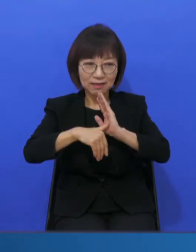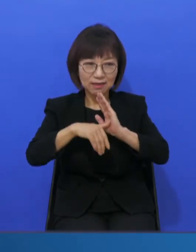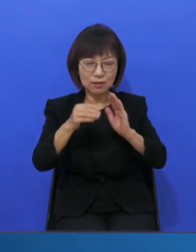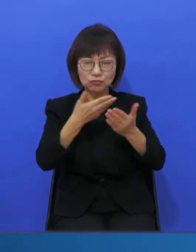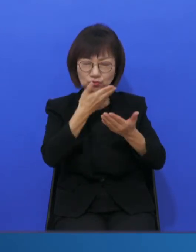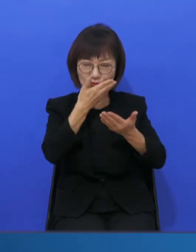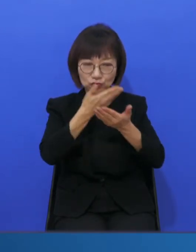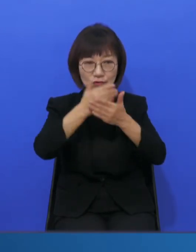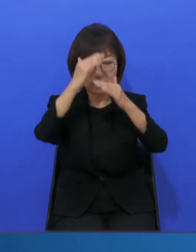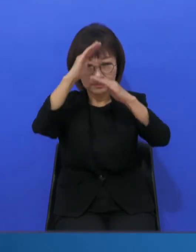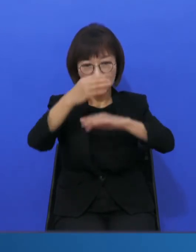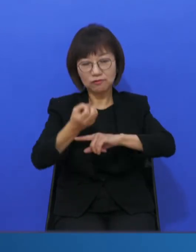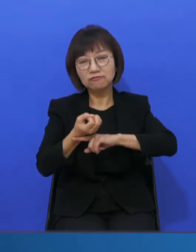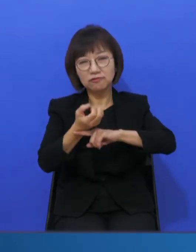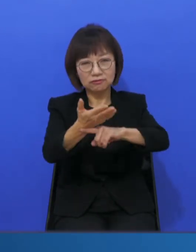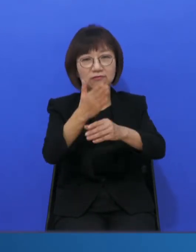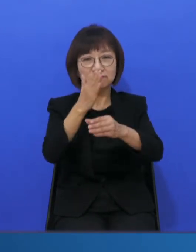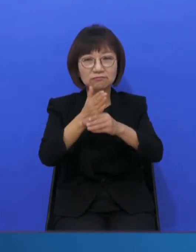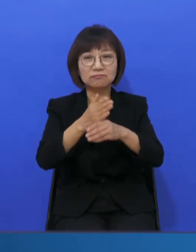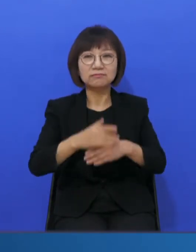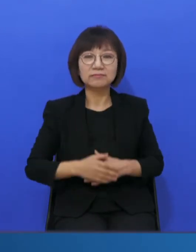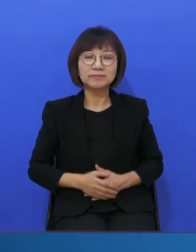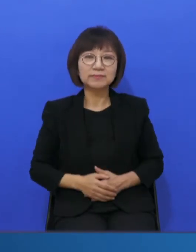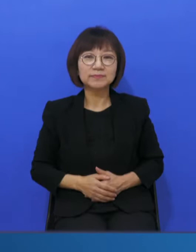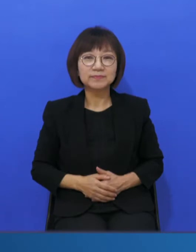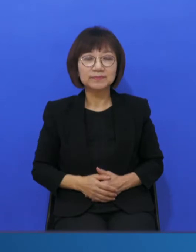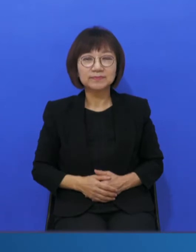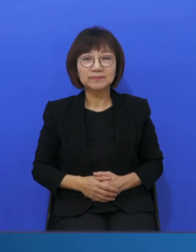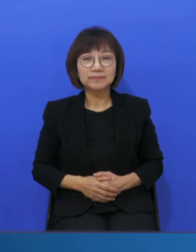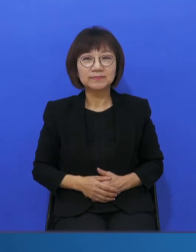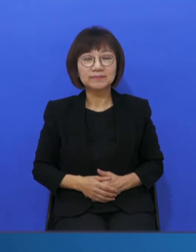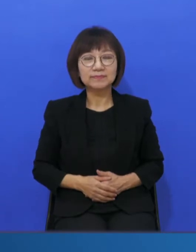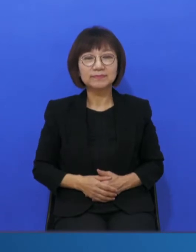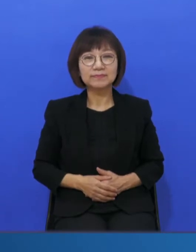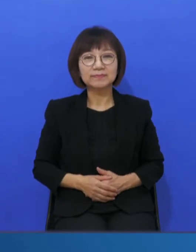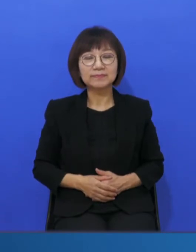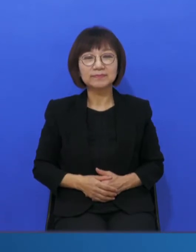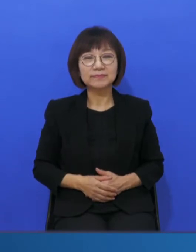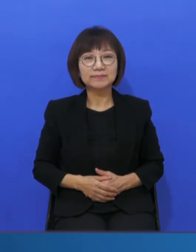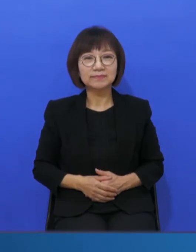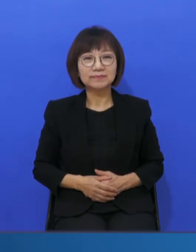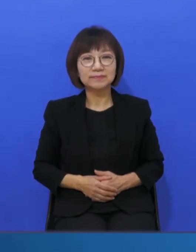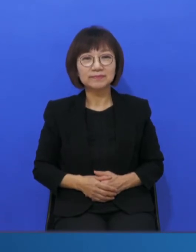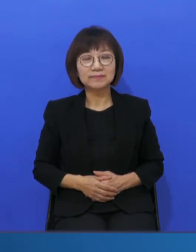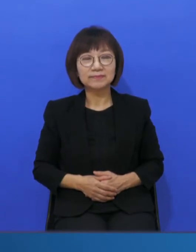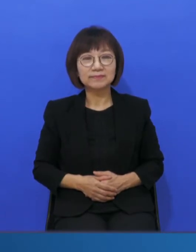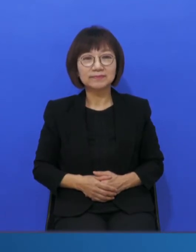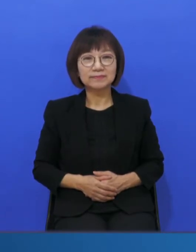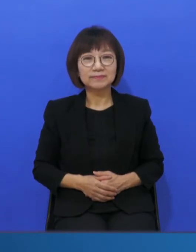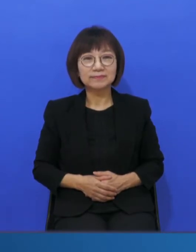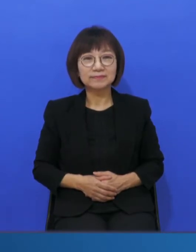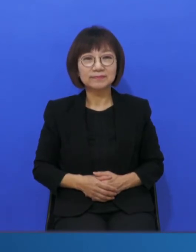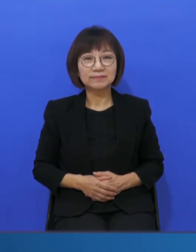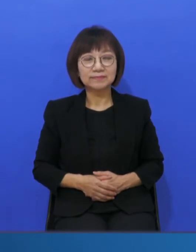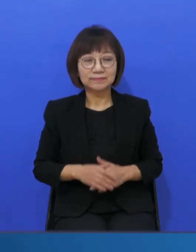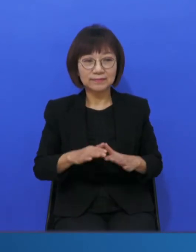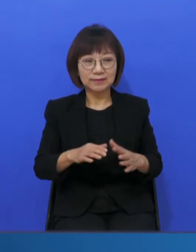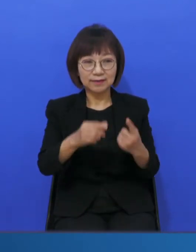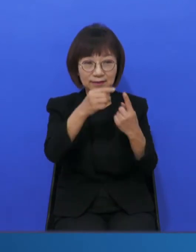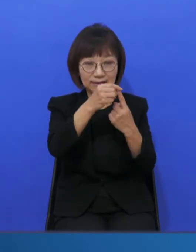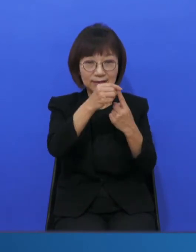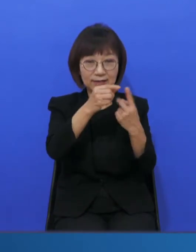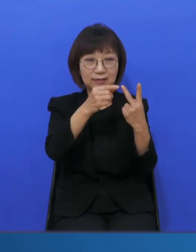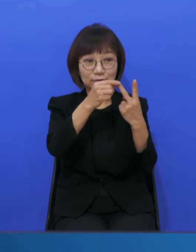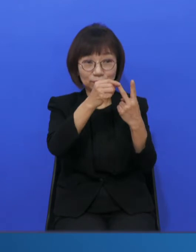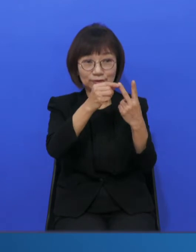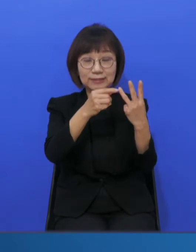계시는 거죠. As Jesus gave his messages in his 3 years of ministry on earth, he gives some very important messages. 세 가지를 염두에 둔 겁니다. And